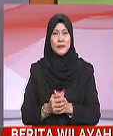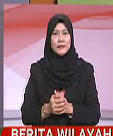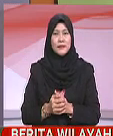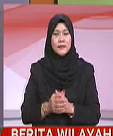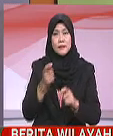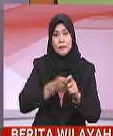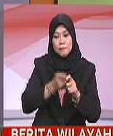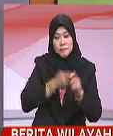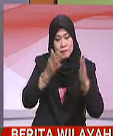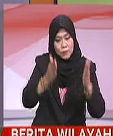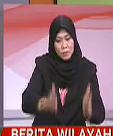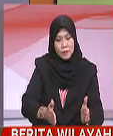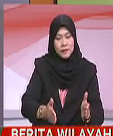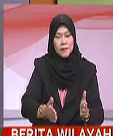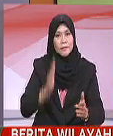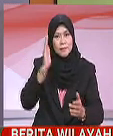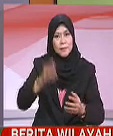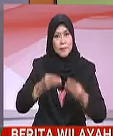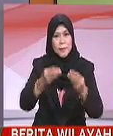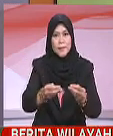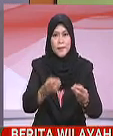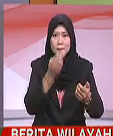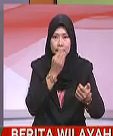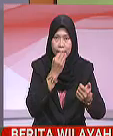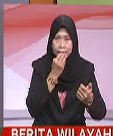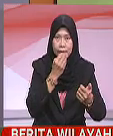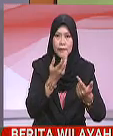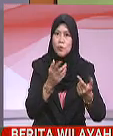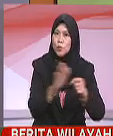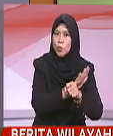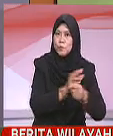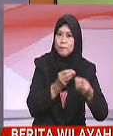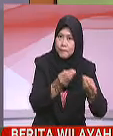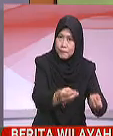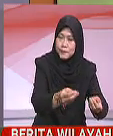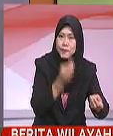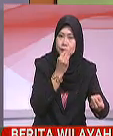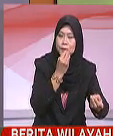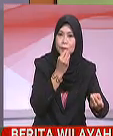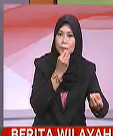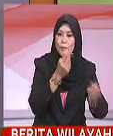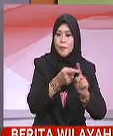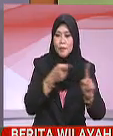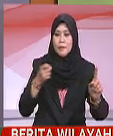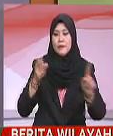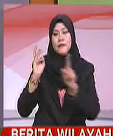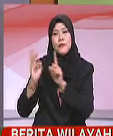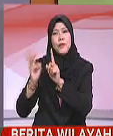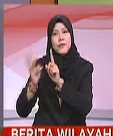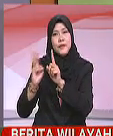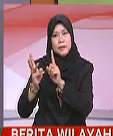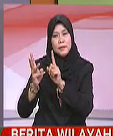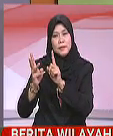setiap mangsa akan diberikan makanan secukupnya daripada Jabatan Kebajikan